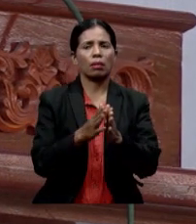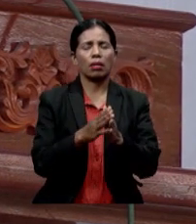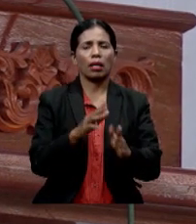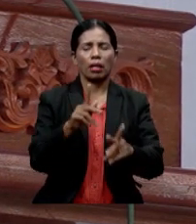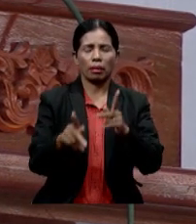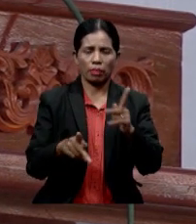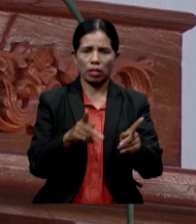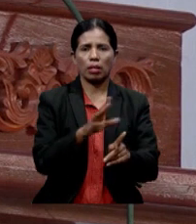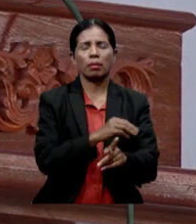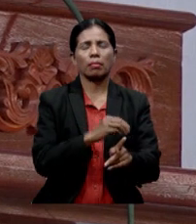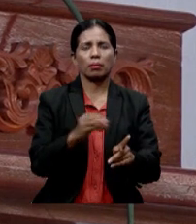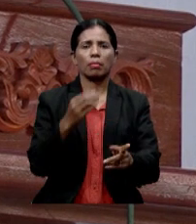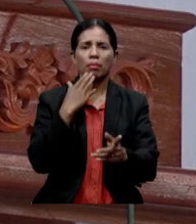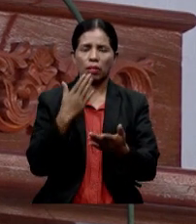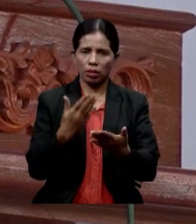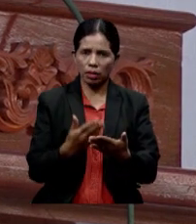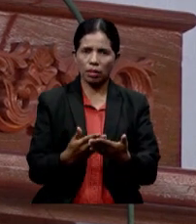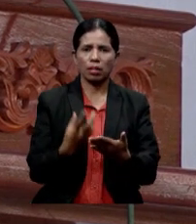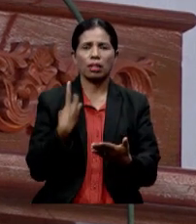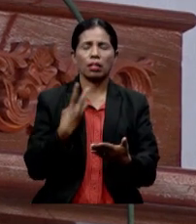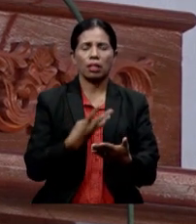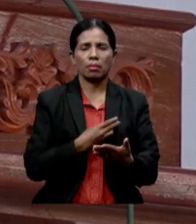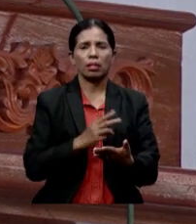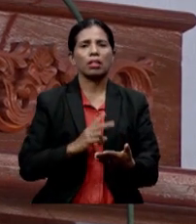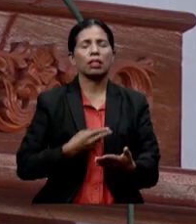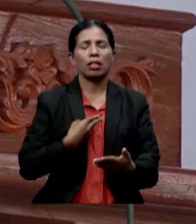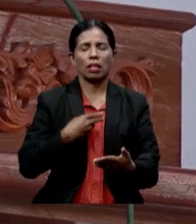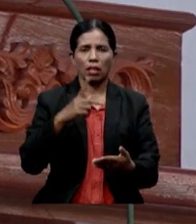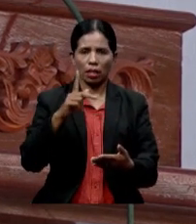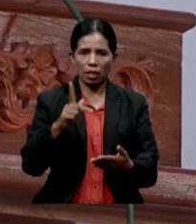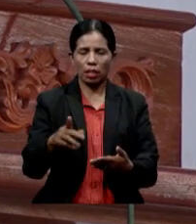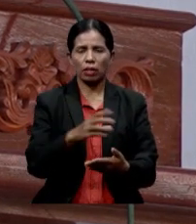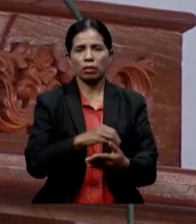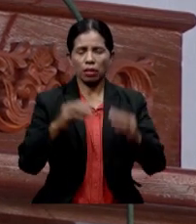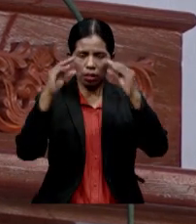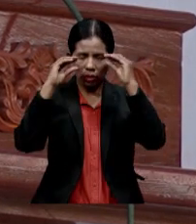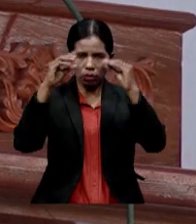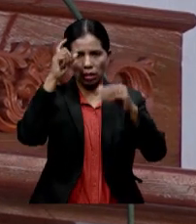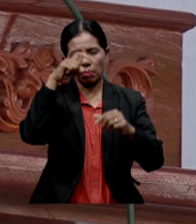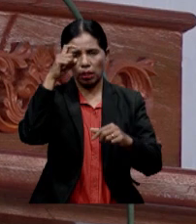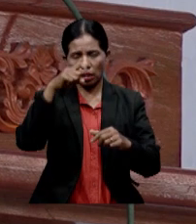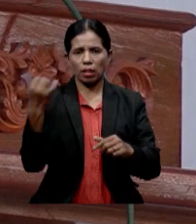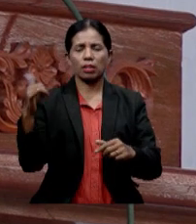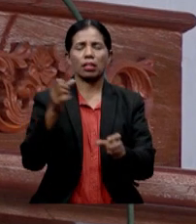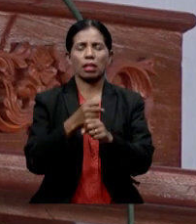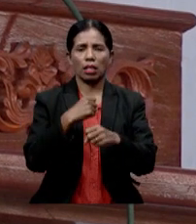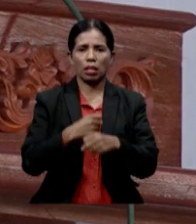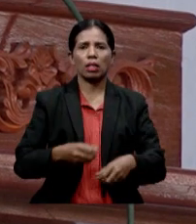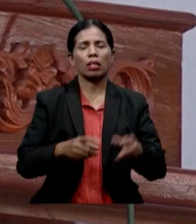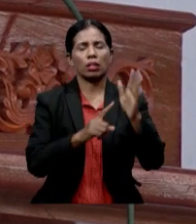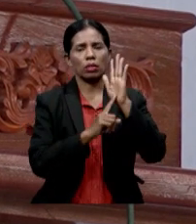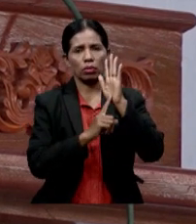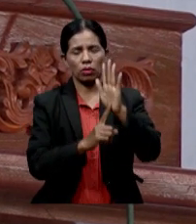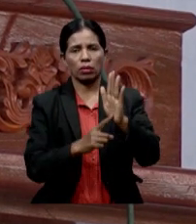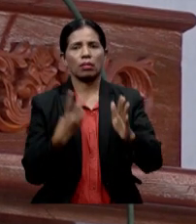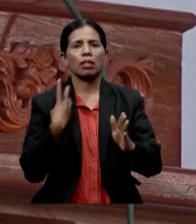minha espiritualidade, minha virtude ser, minha dedicação ser para o Nihalo, na fada de inspira ainda, aqui